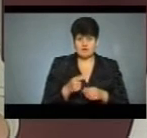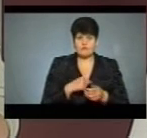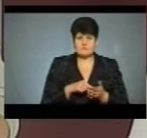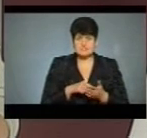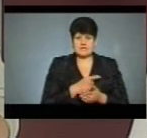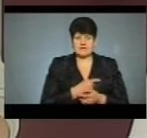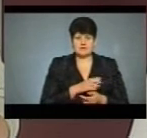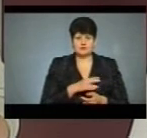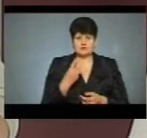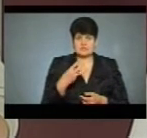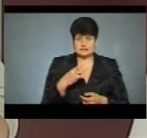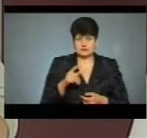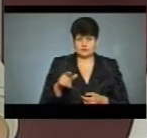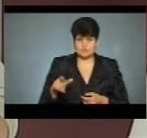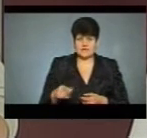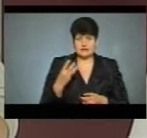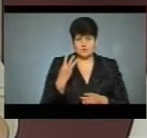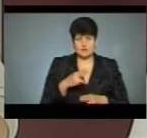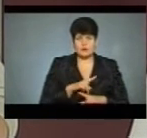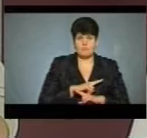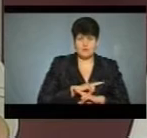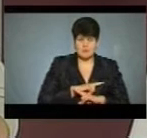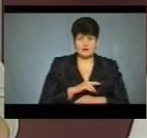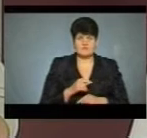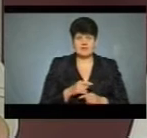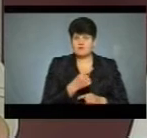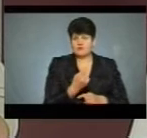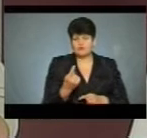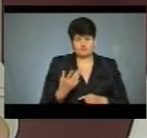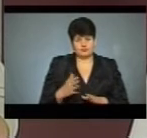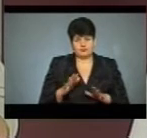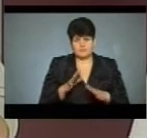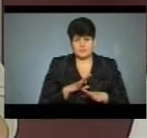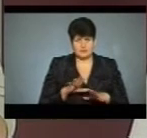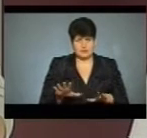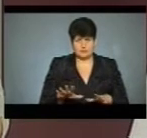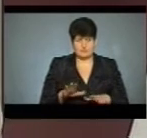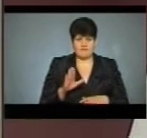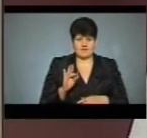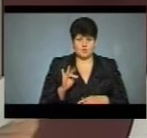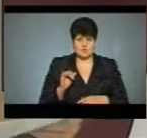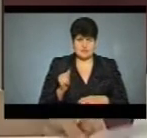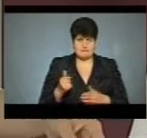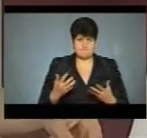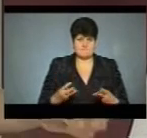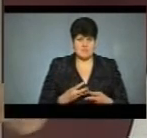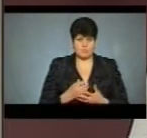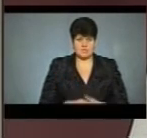лікувалося 30 пацієнтів, з них троє померли, у жодного із них не діагностували вірусну пневмонію.